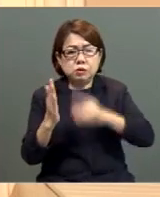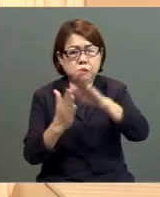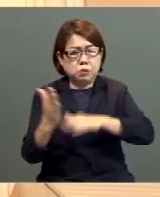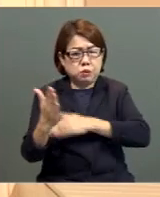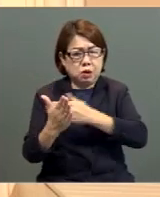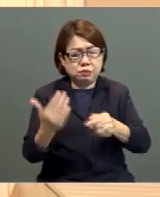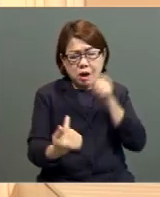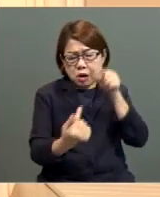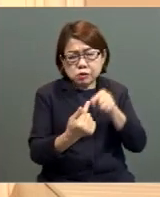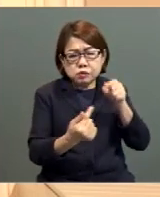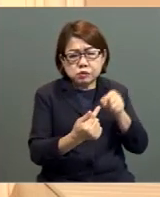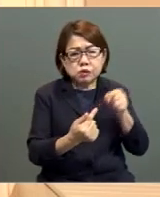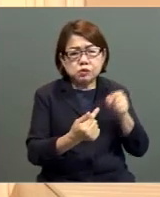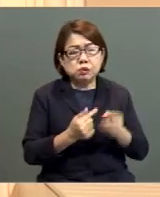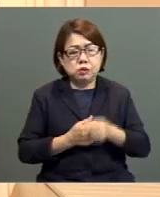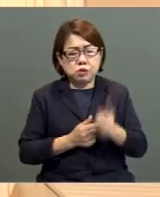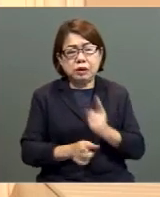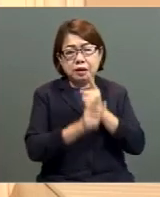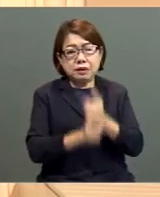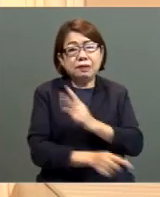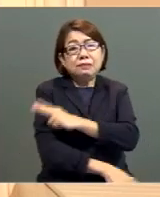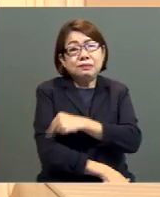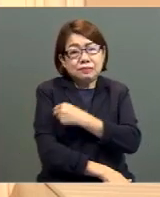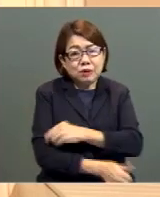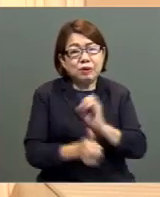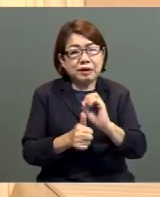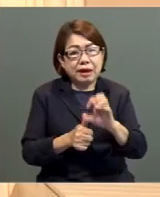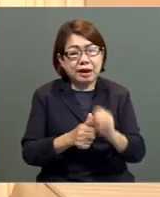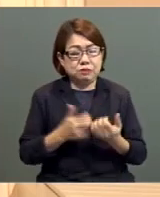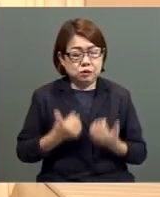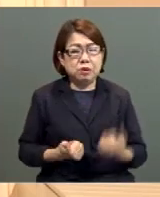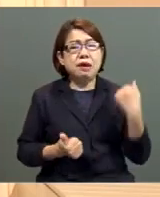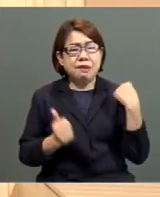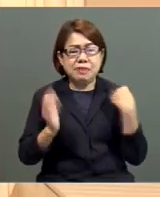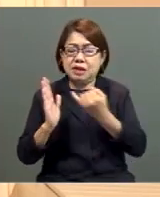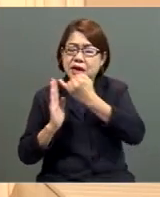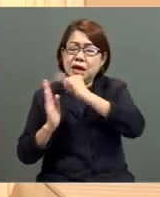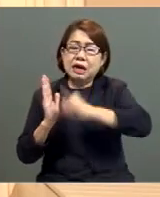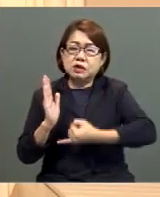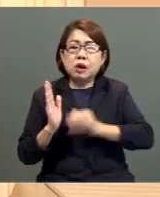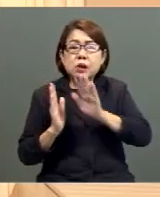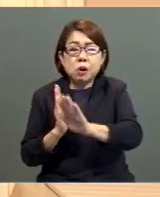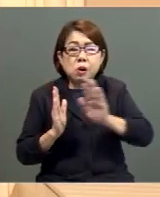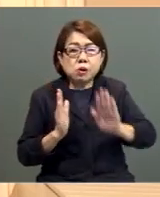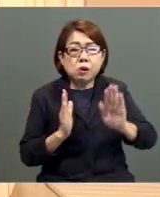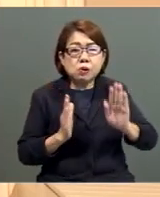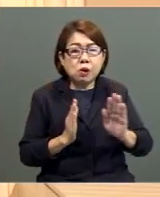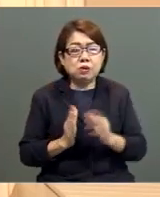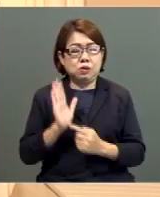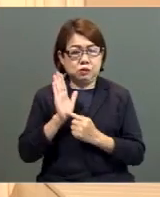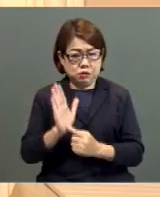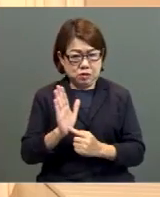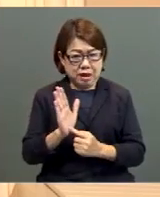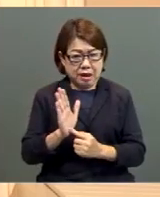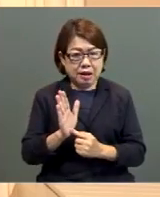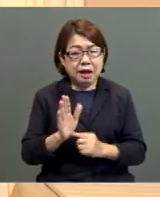การณ์และคำแนะนำทางการแพทย์ปัจจุบันบางจังหวัดได้ยกระดับมาตรการทางการปกครองเช่นการกำหนดเวลา